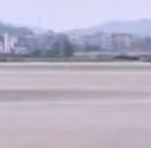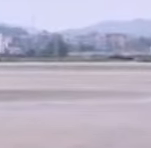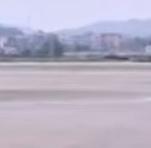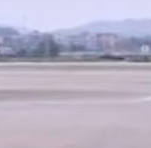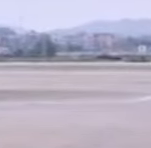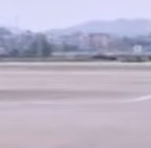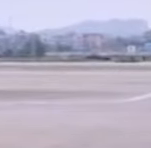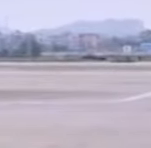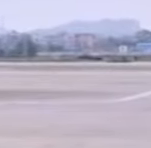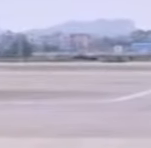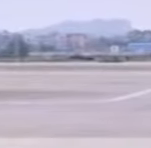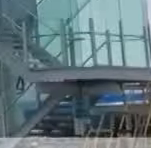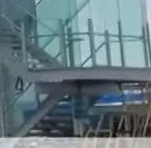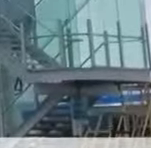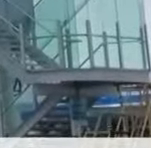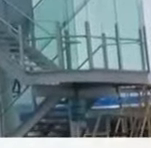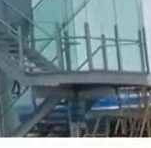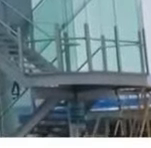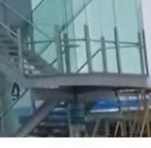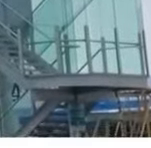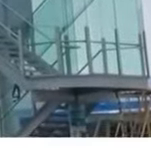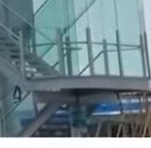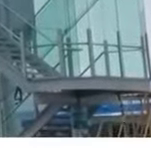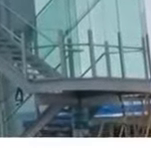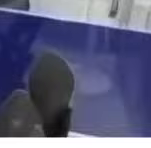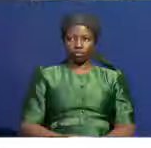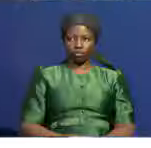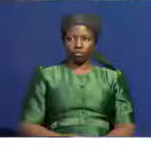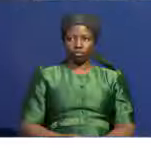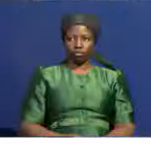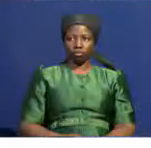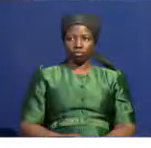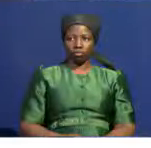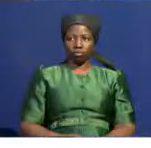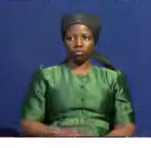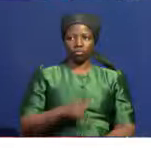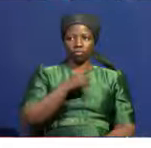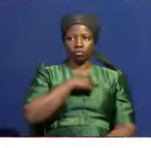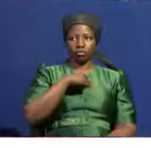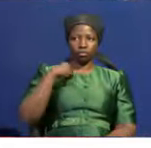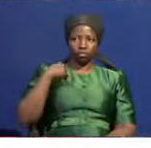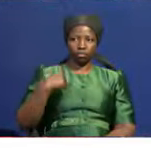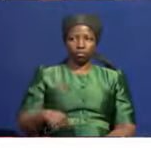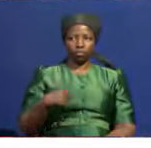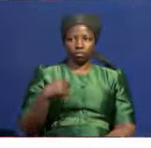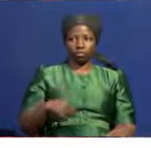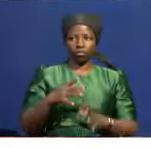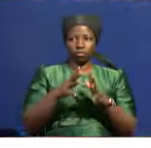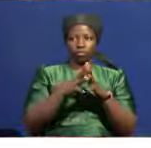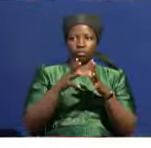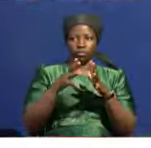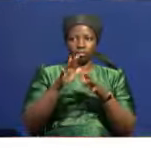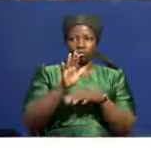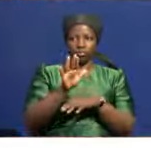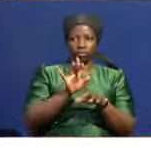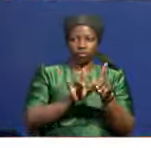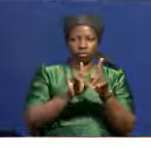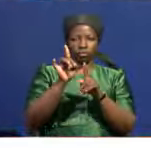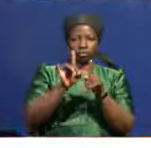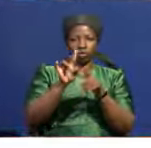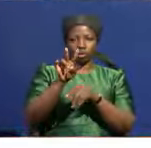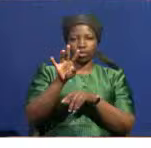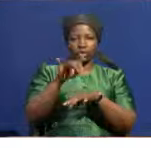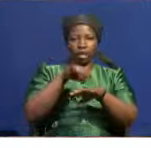Kwa sasa, China imepanua maombi ya sera yake ya usafiri na utalii wa saa 144 bila